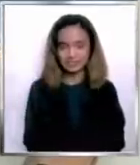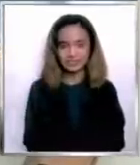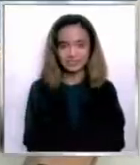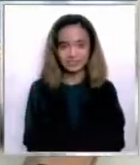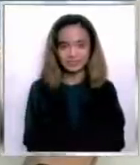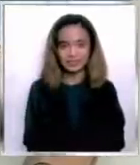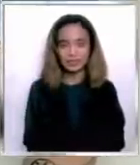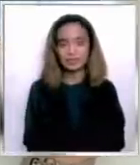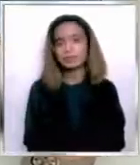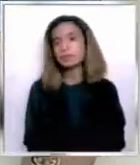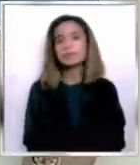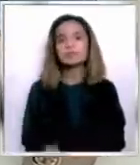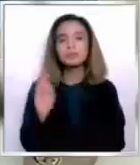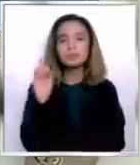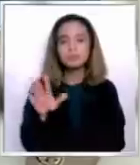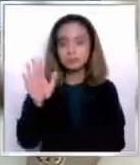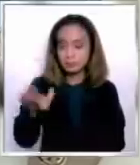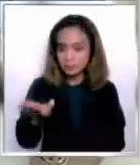Down.